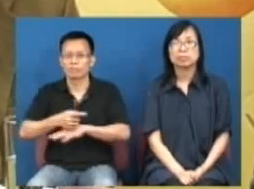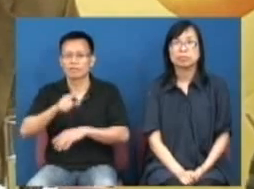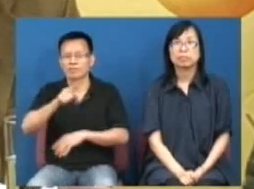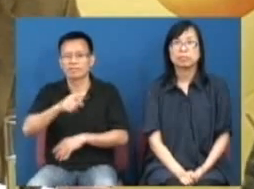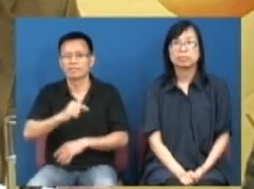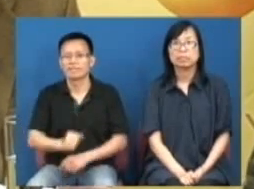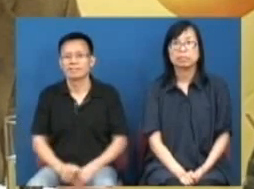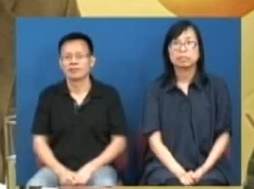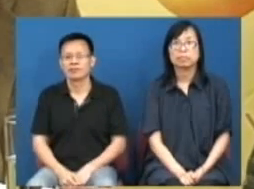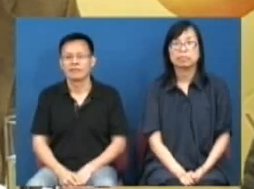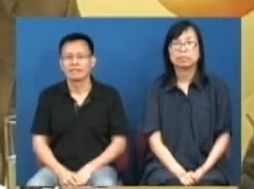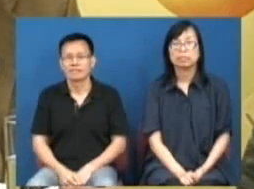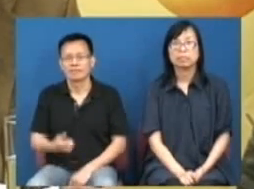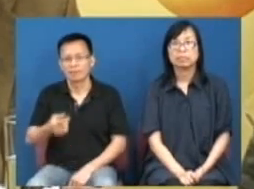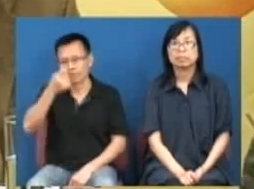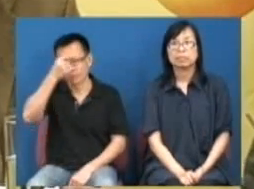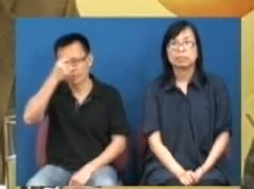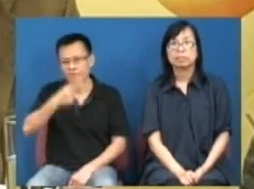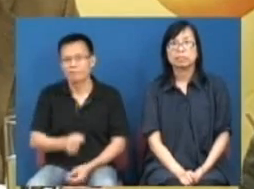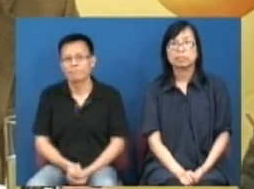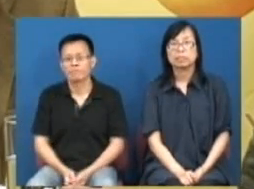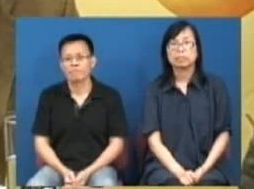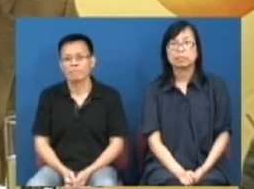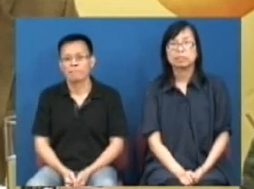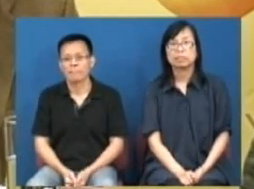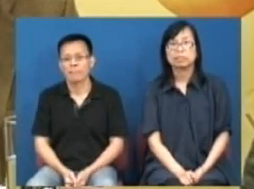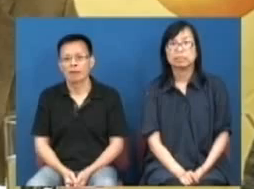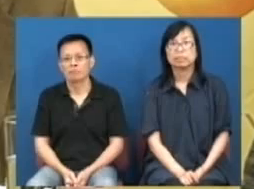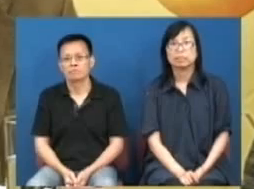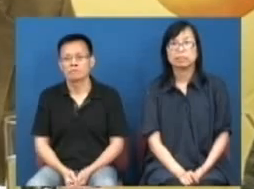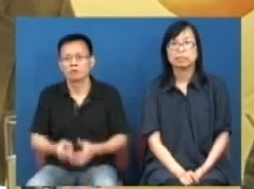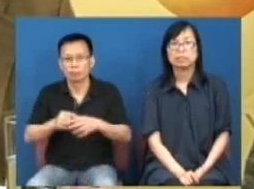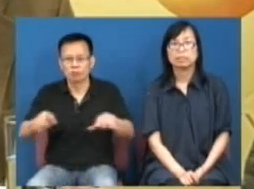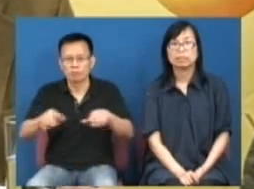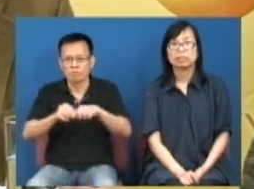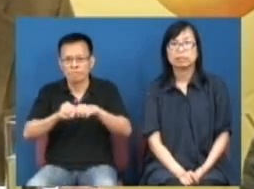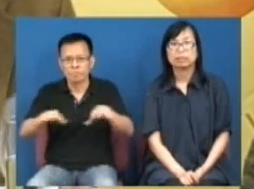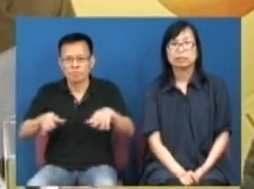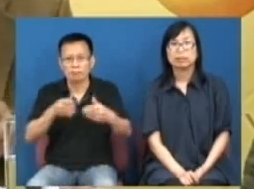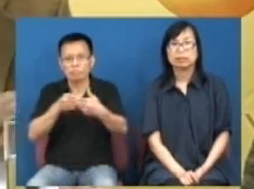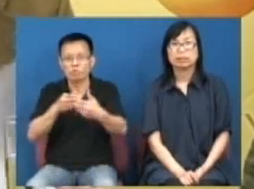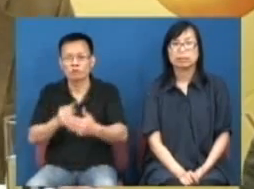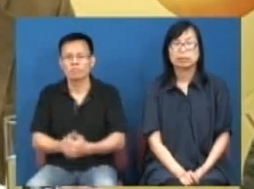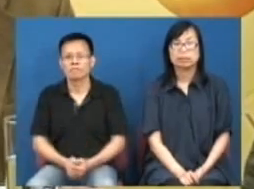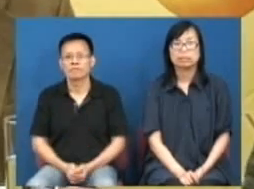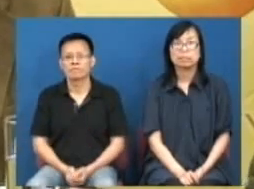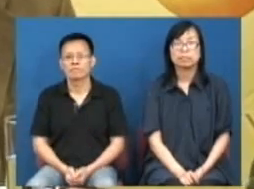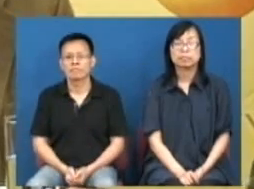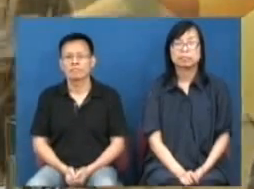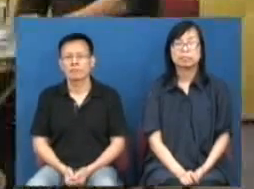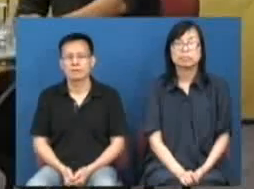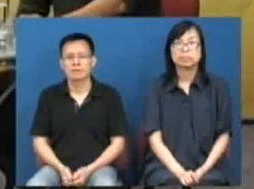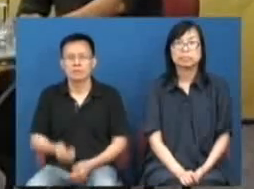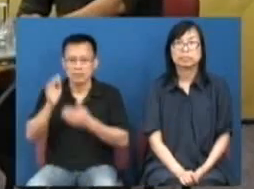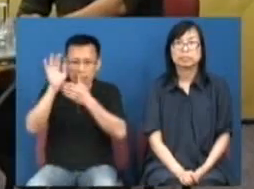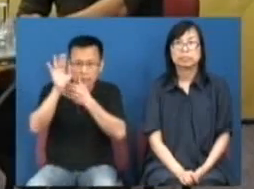啊，唉，真係真係麻煩啦、啊！呢個事，公平及平等對待啊！以後咧，真